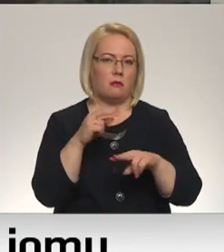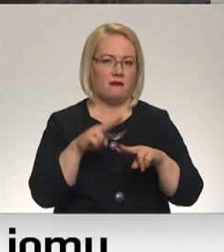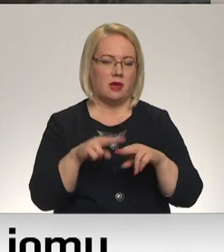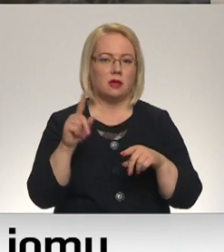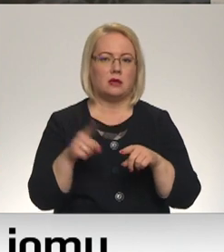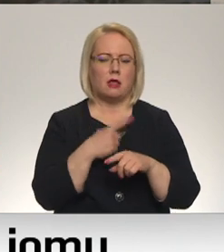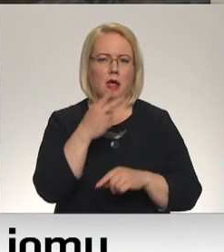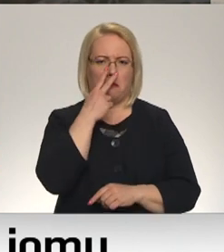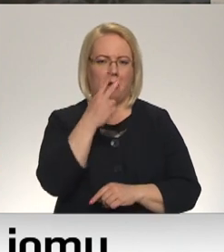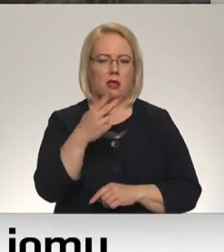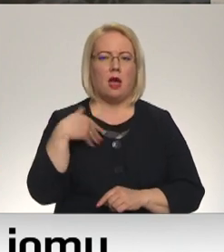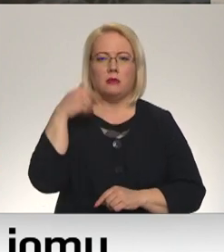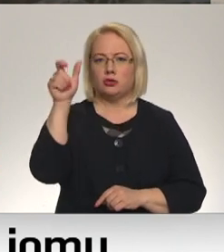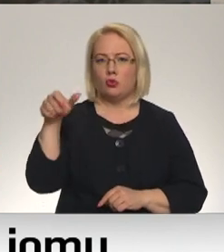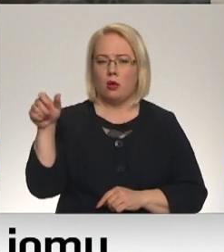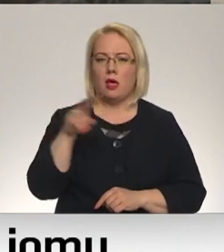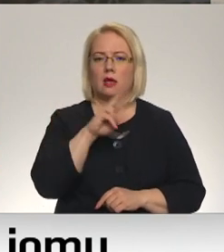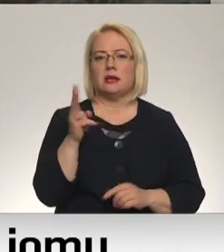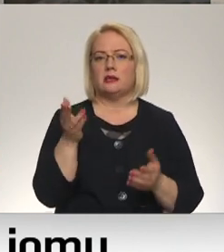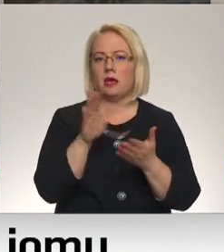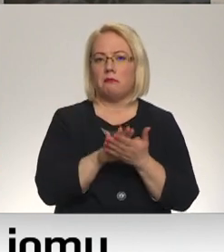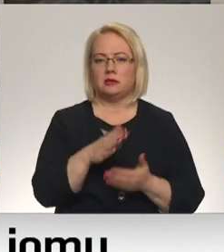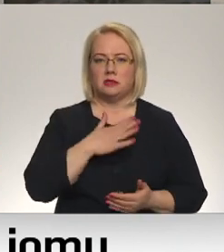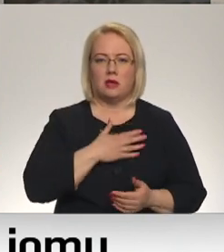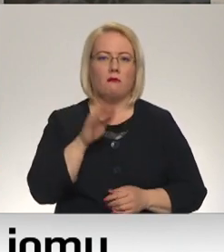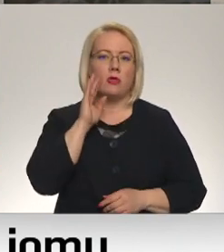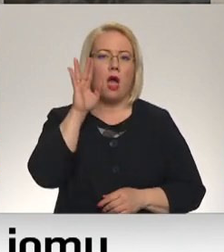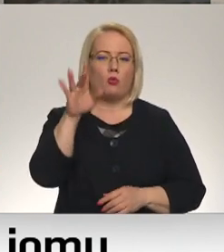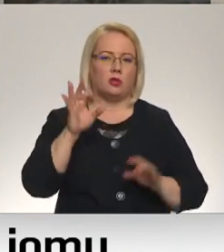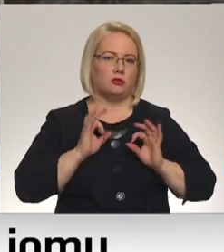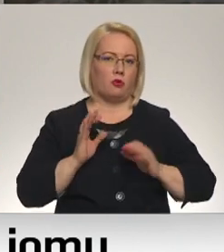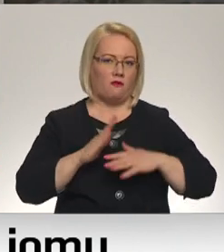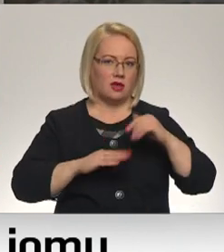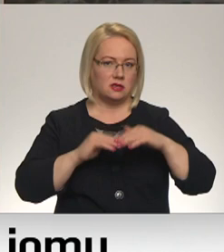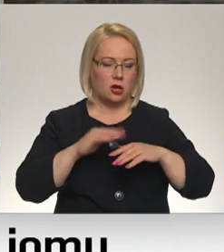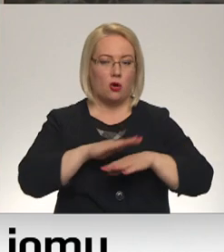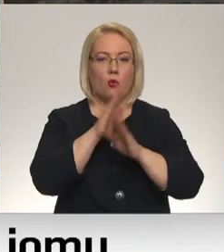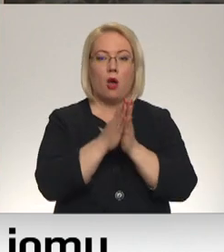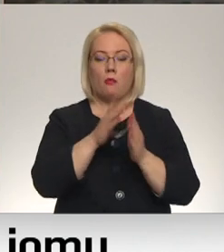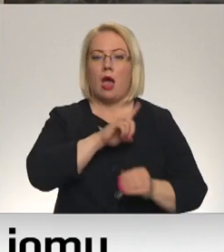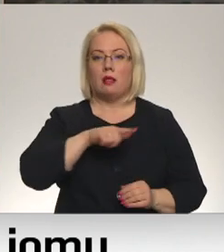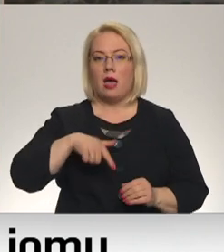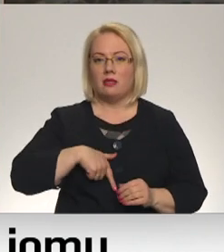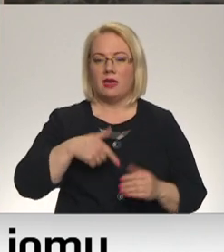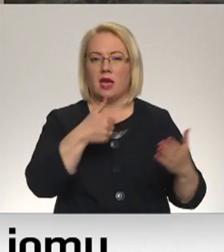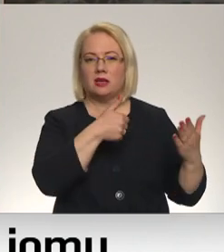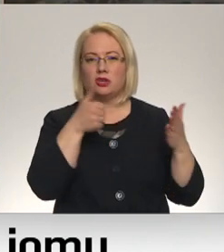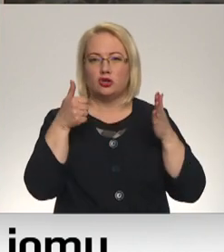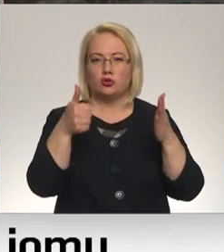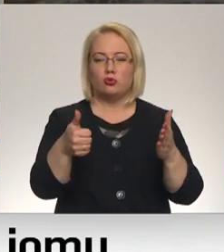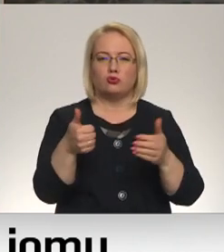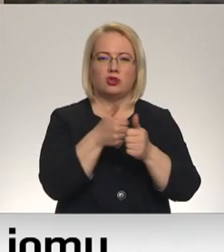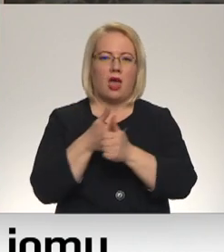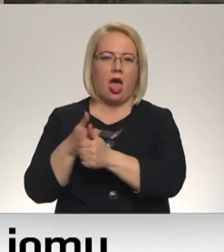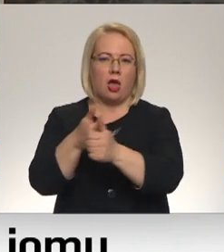atkal manāmi skolēni, kuri iepazīst iespējams savu nākotnes profesiju. Kopumā Latvijā vairāk nekā 6000